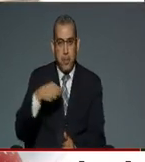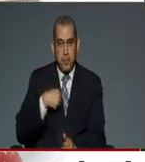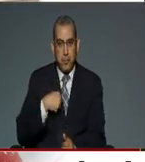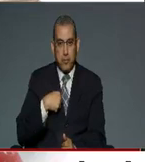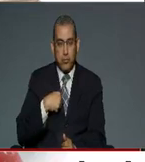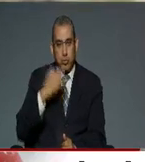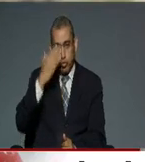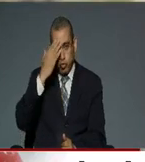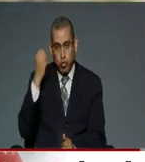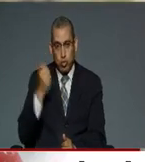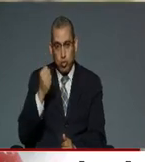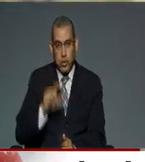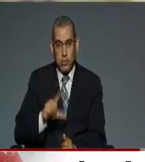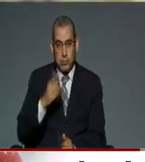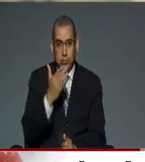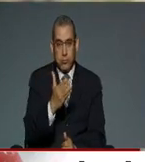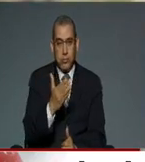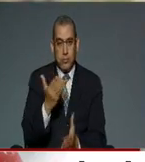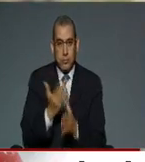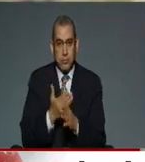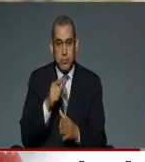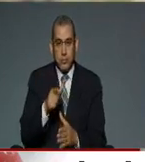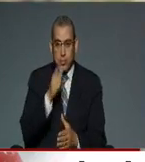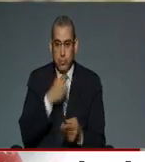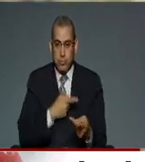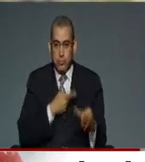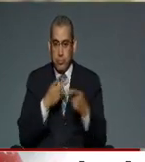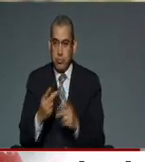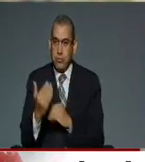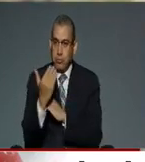أشكر معاليك على حسن الضيافة